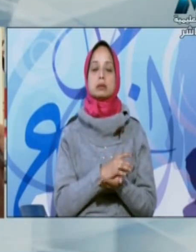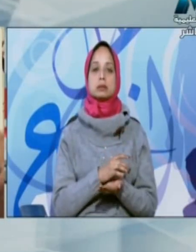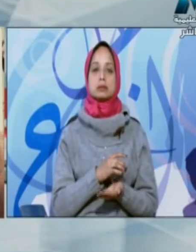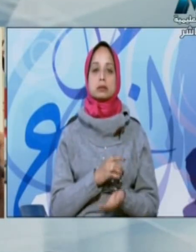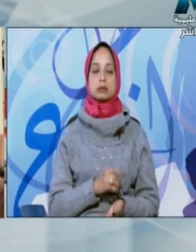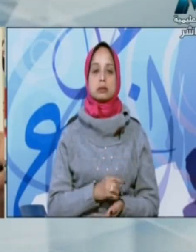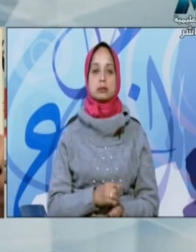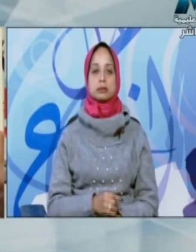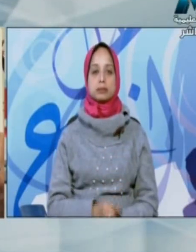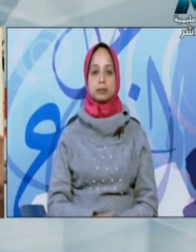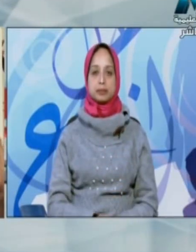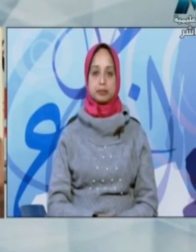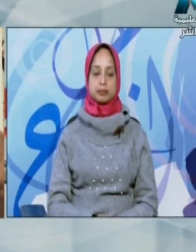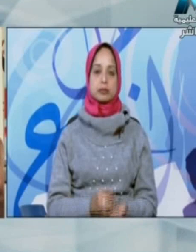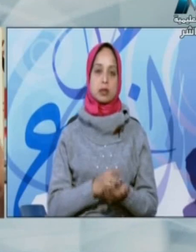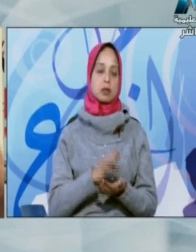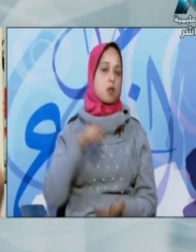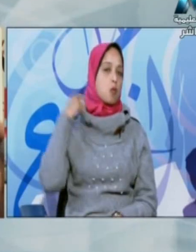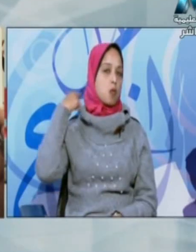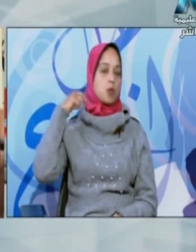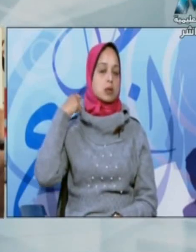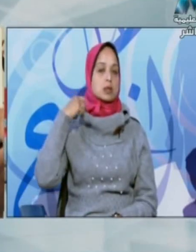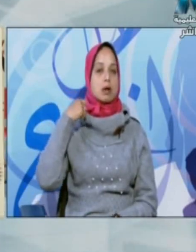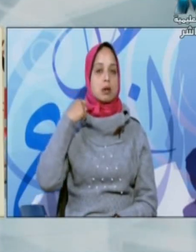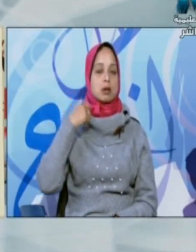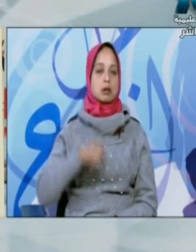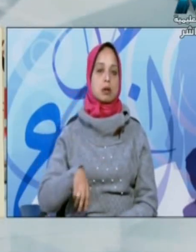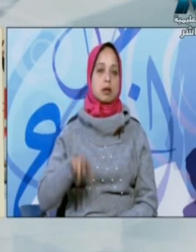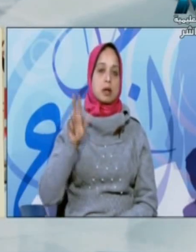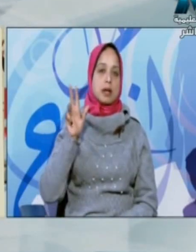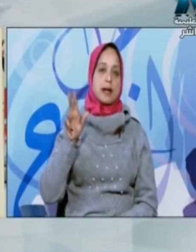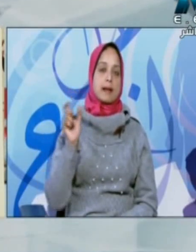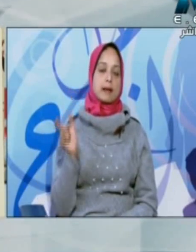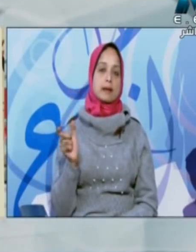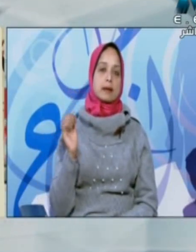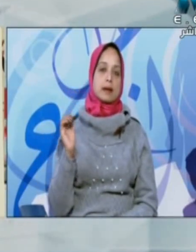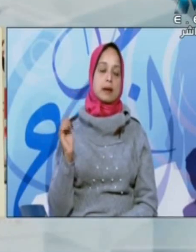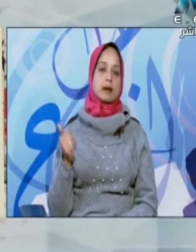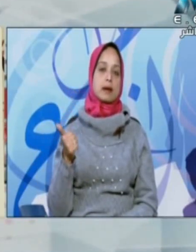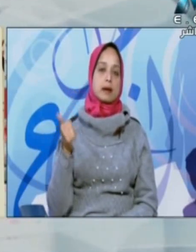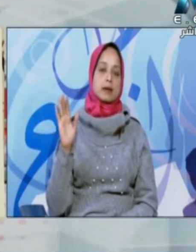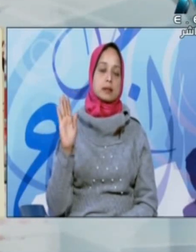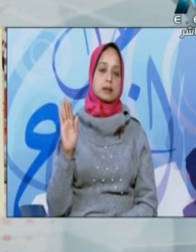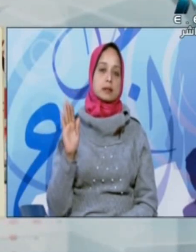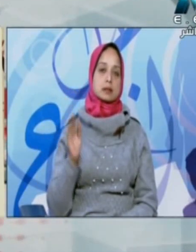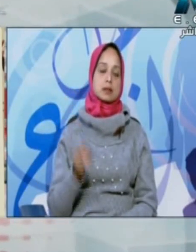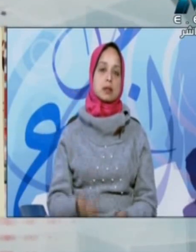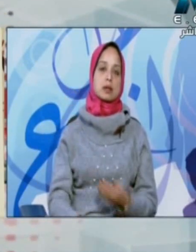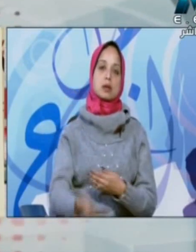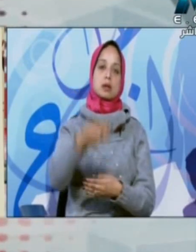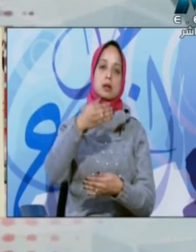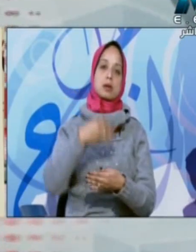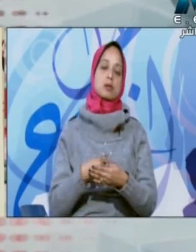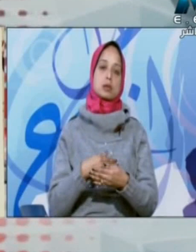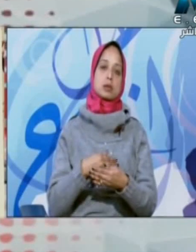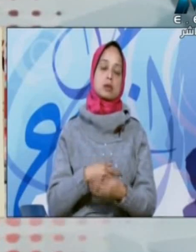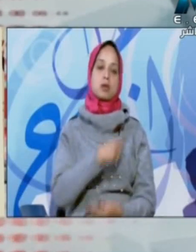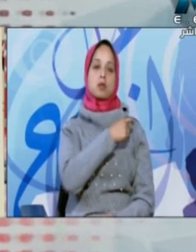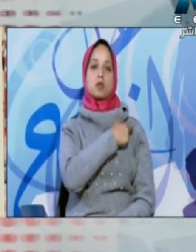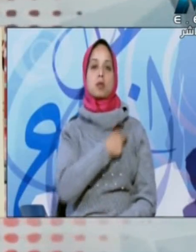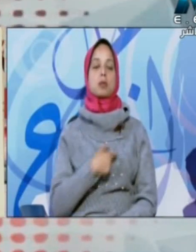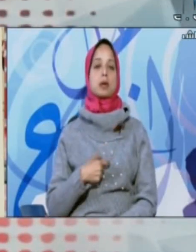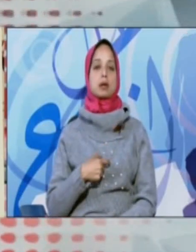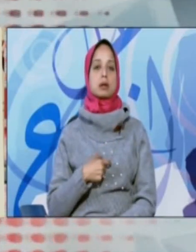اقالة مين؟ وزارة النحاس. 2 عودة